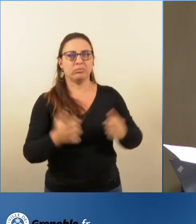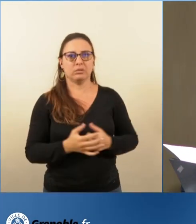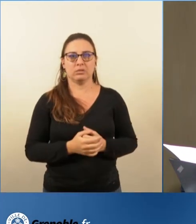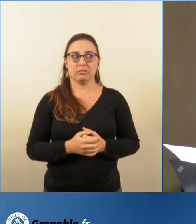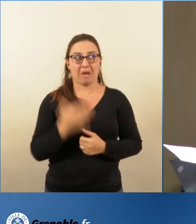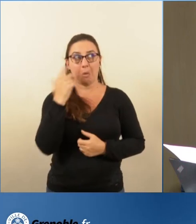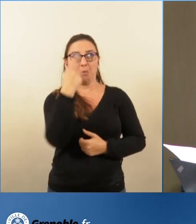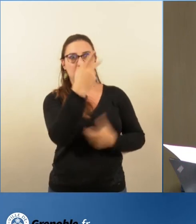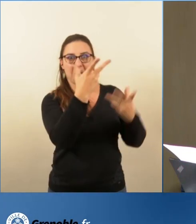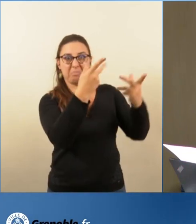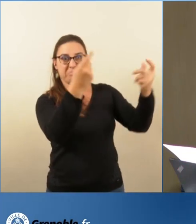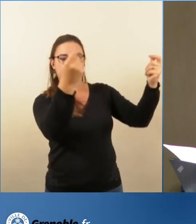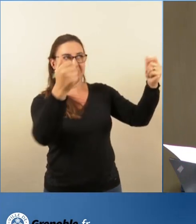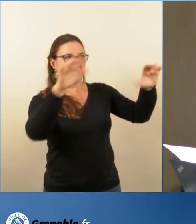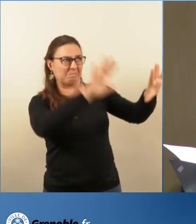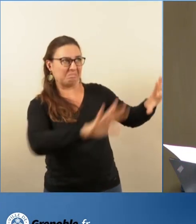ces couleurs